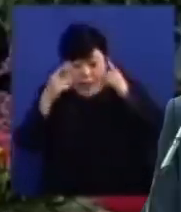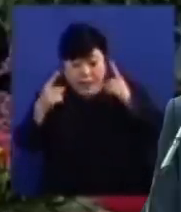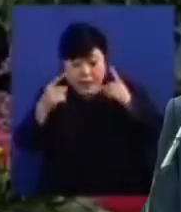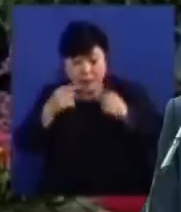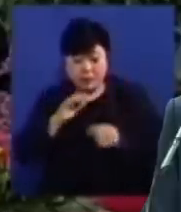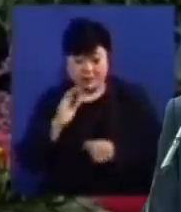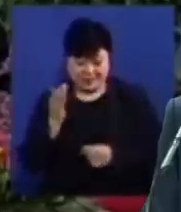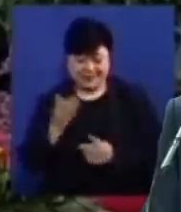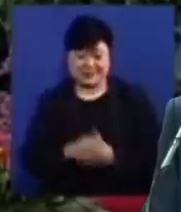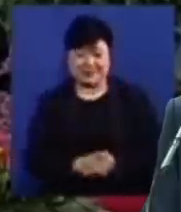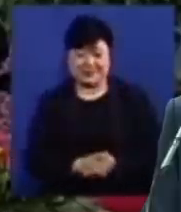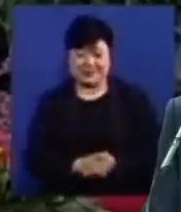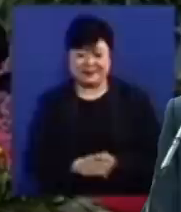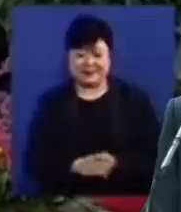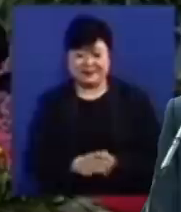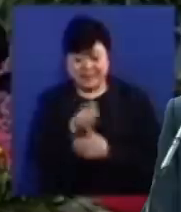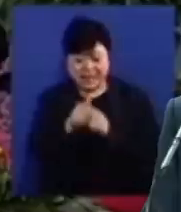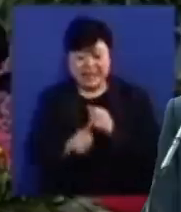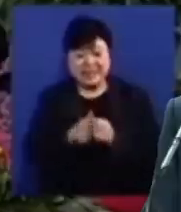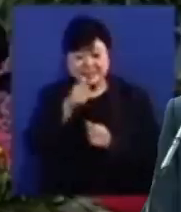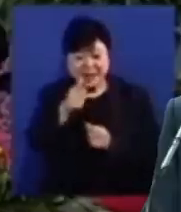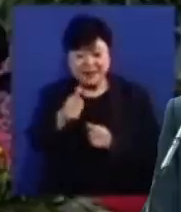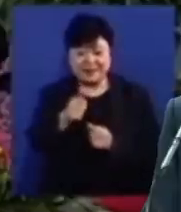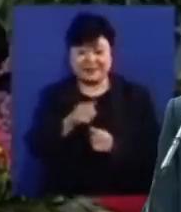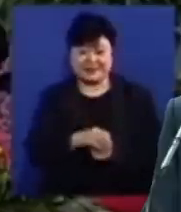알게 되면 하나님의